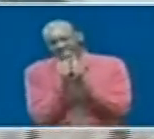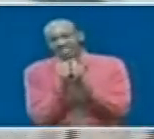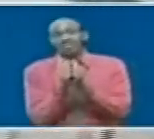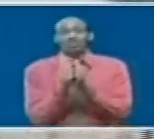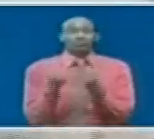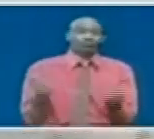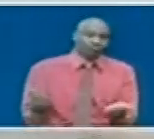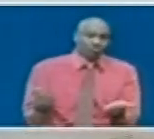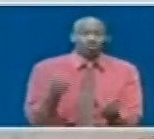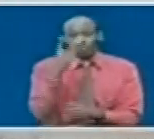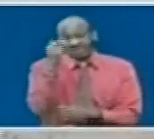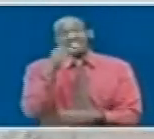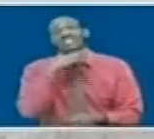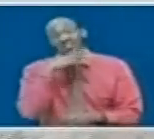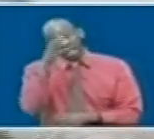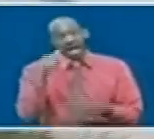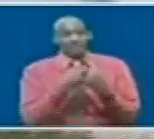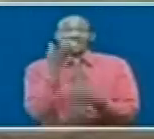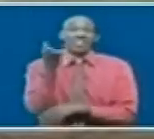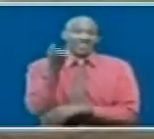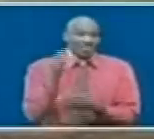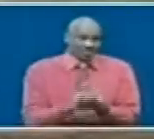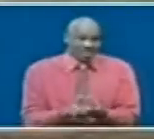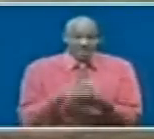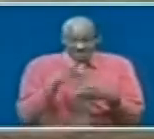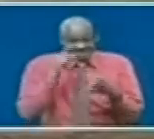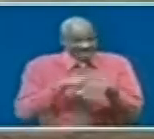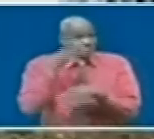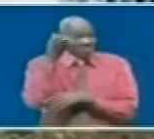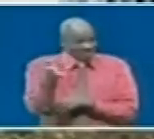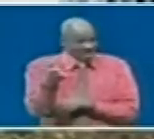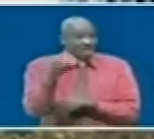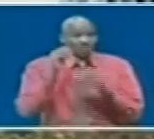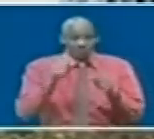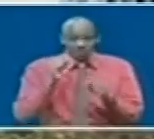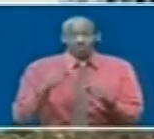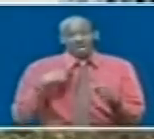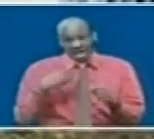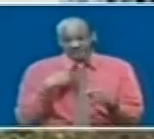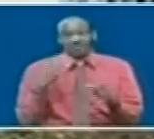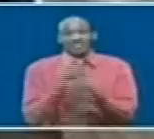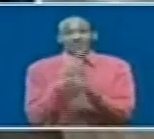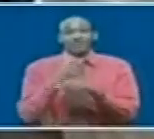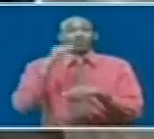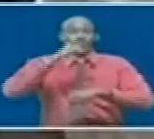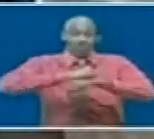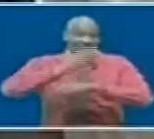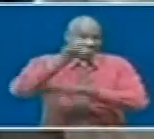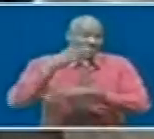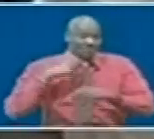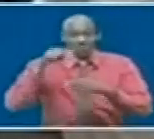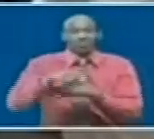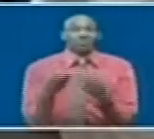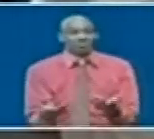vimekuwa vikinakiliwa kila mwaka katika bwawa hili, na uwepo wake ukiathiri mafunzo katika vyuo vya karibu. Wanafunzi